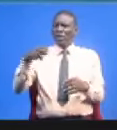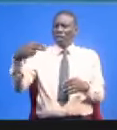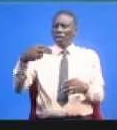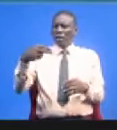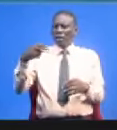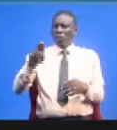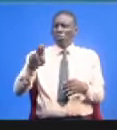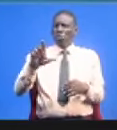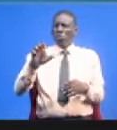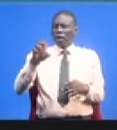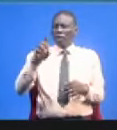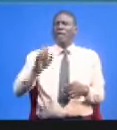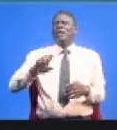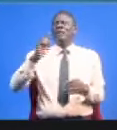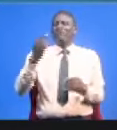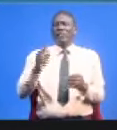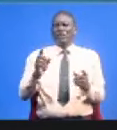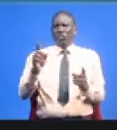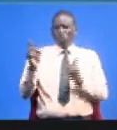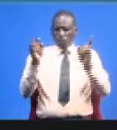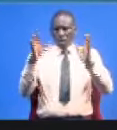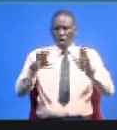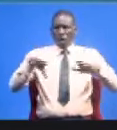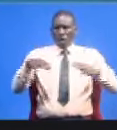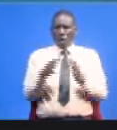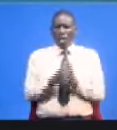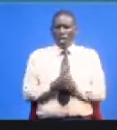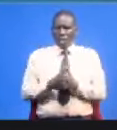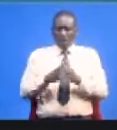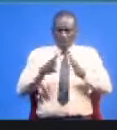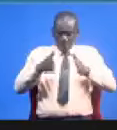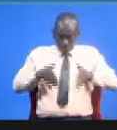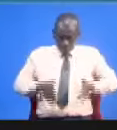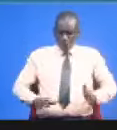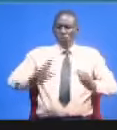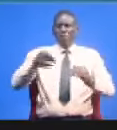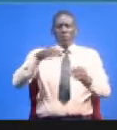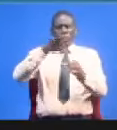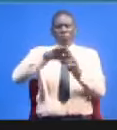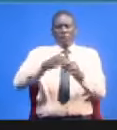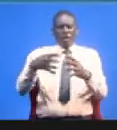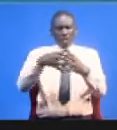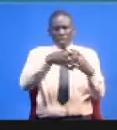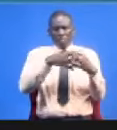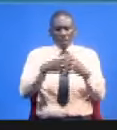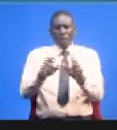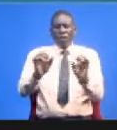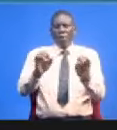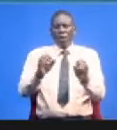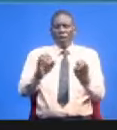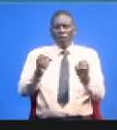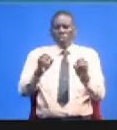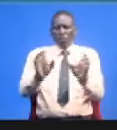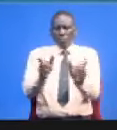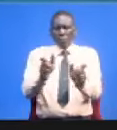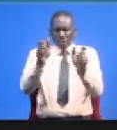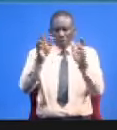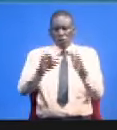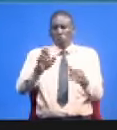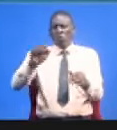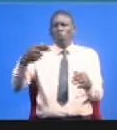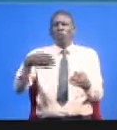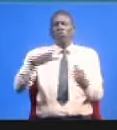kwanza na mzaliwa wa Kenya kuchaguliwa katika nchini Marekani. Tumpate mwanahabari wetu Rutsa Mwaiche Senge